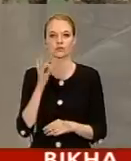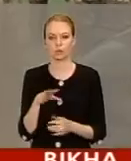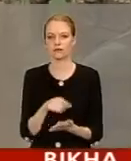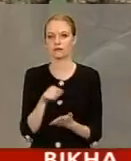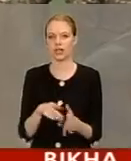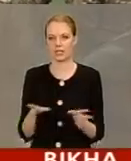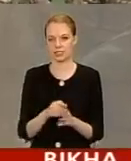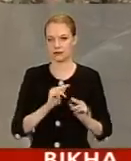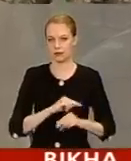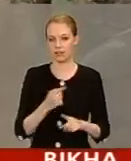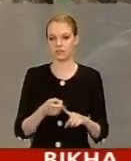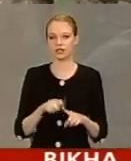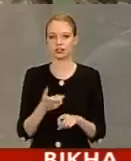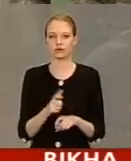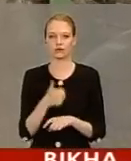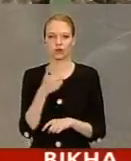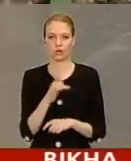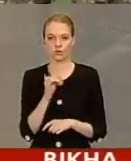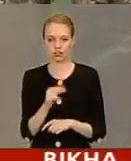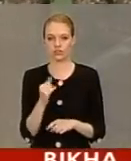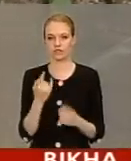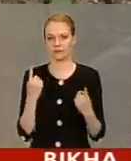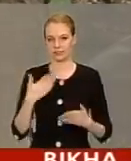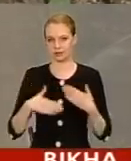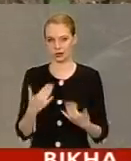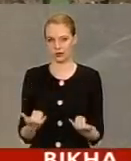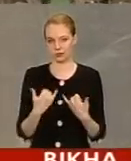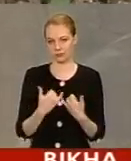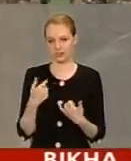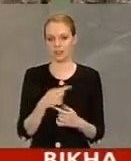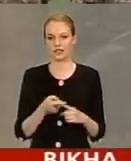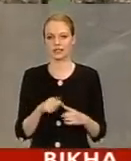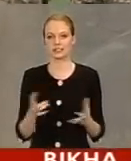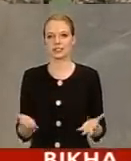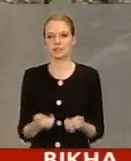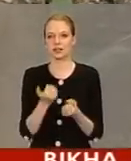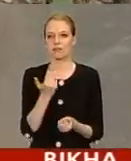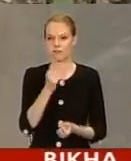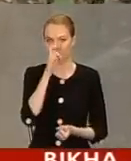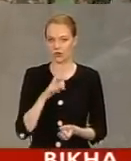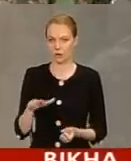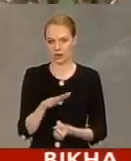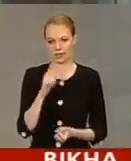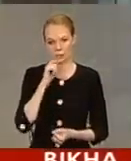питаннях співпраці. Це дуже хороша річ і велике задоволення для нас. Це підтримка вашої країни, України.